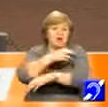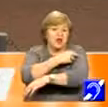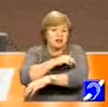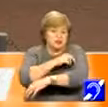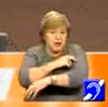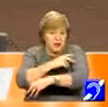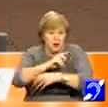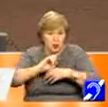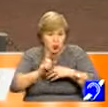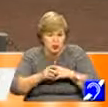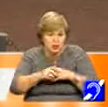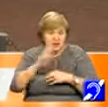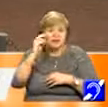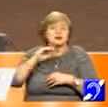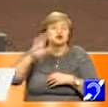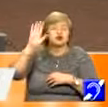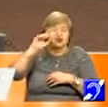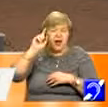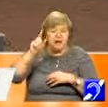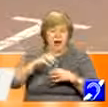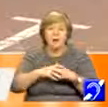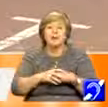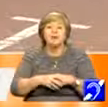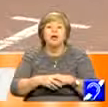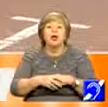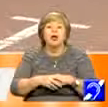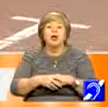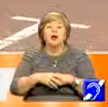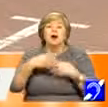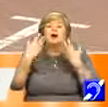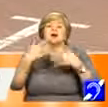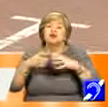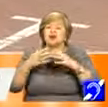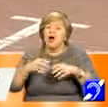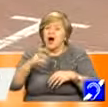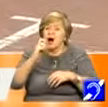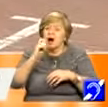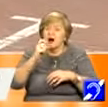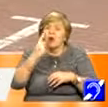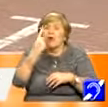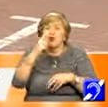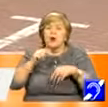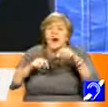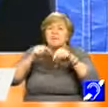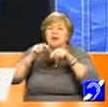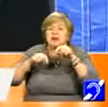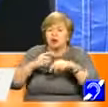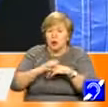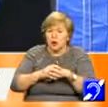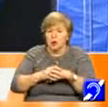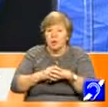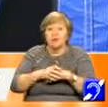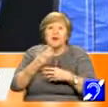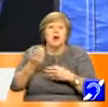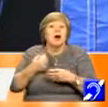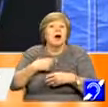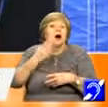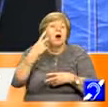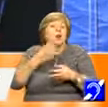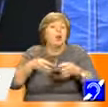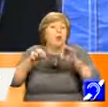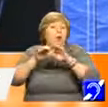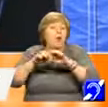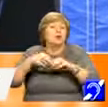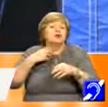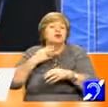Județean de Urgență Sfântul Ioan cel Nou din Suceava cu dureri intense la un picior afectat de varice. Potrivit procedurilor